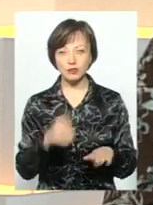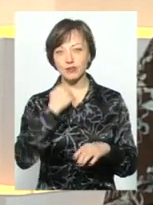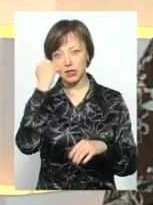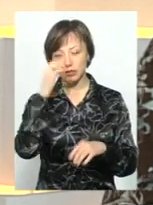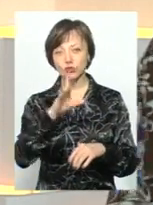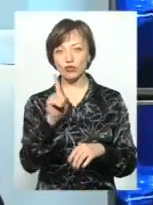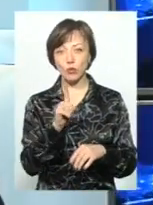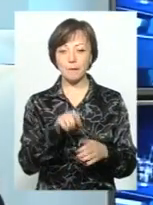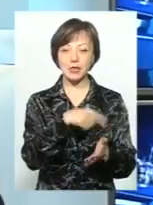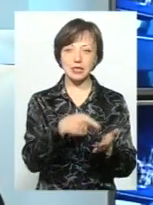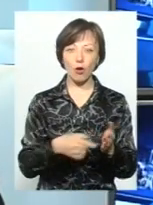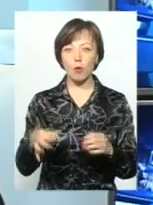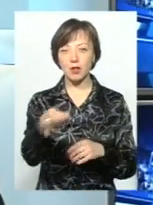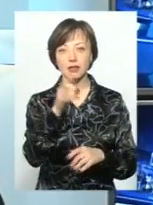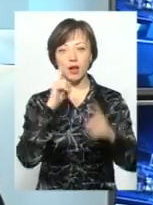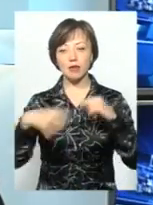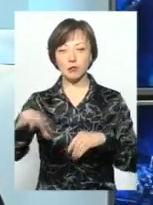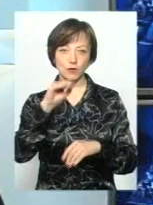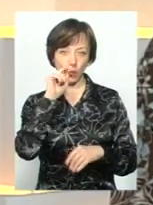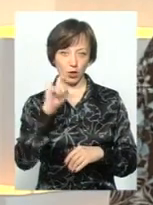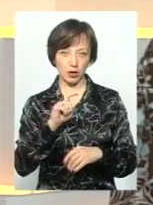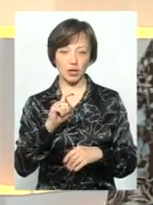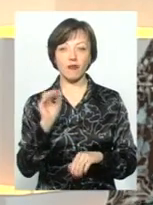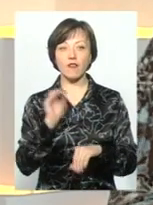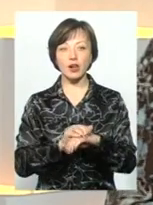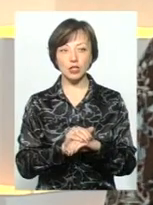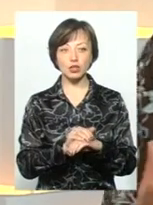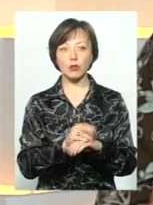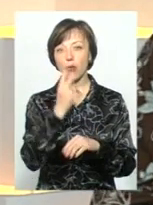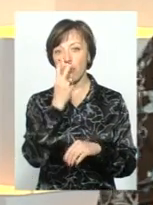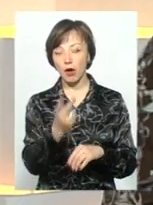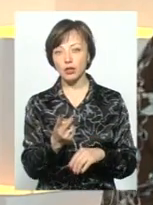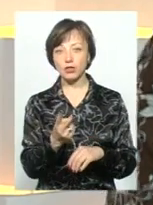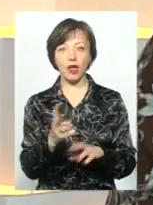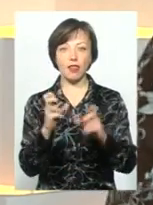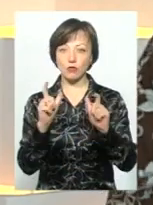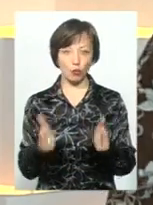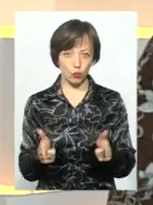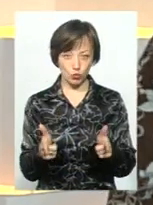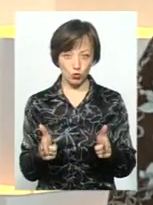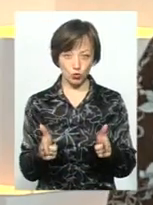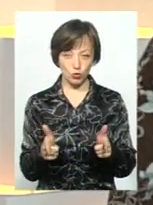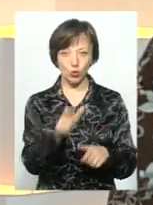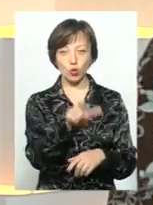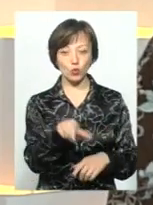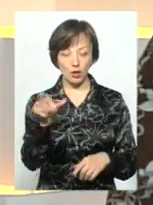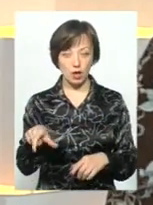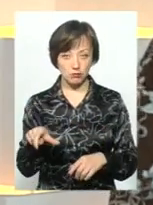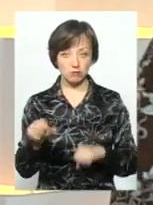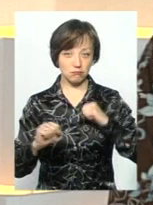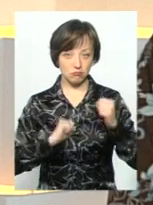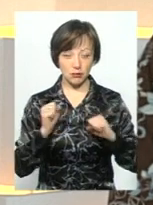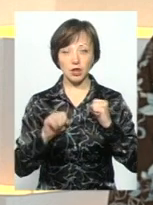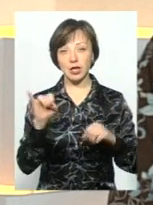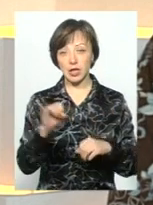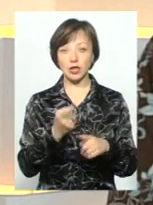які приймали міські, обласні ради по всій Україні. Тобто фактично побачили незгоду людей, і зокрема,